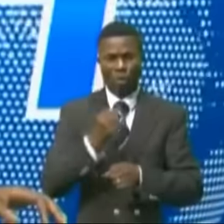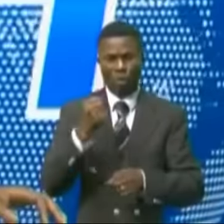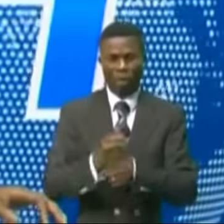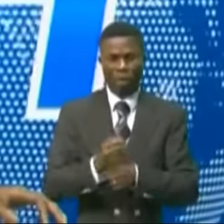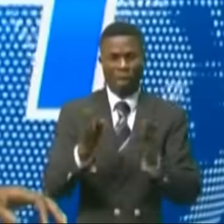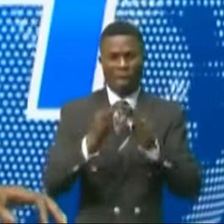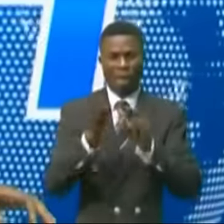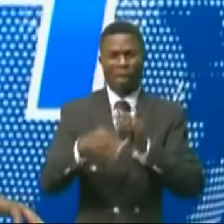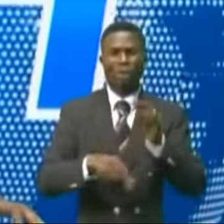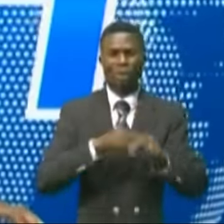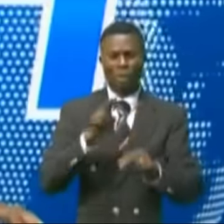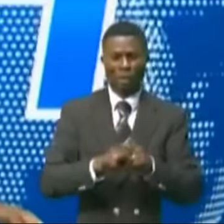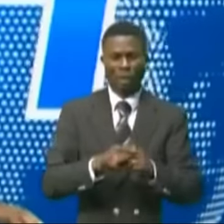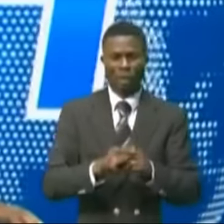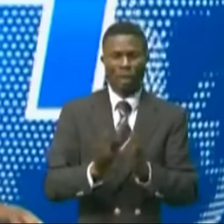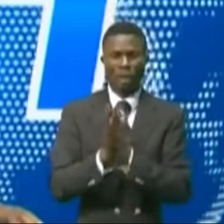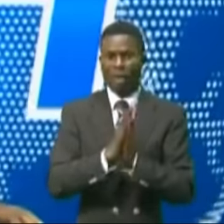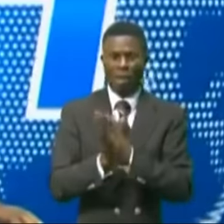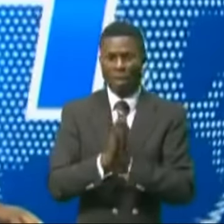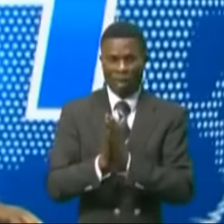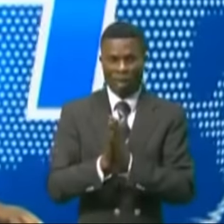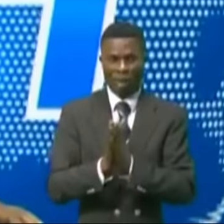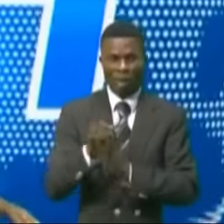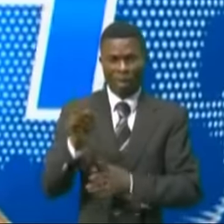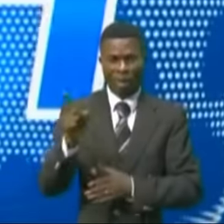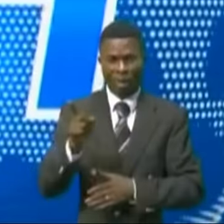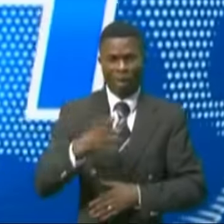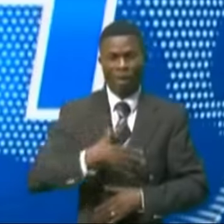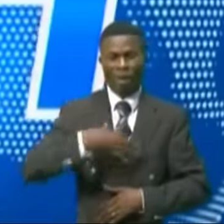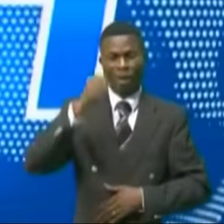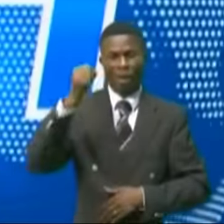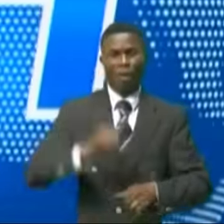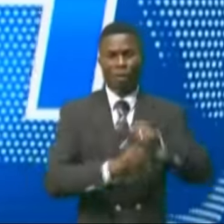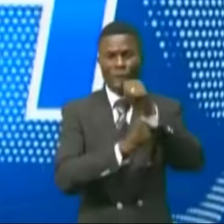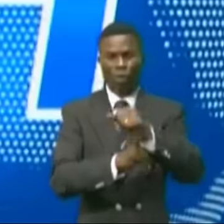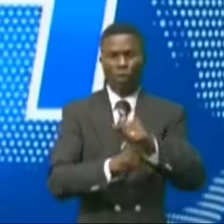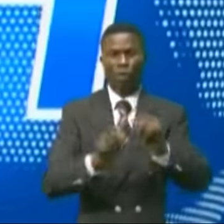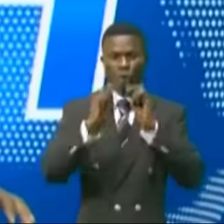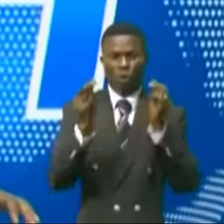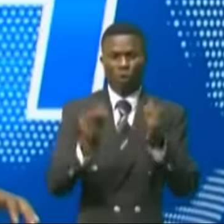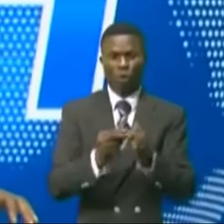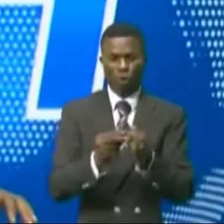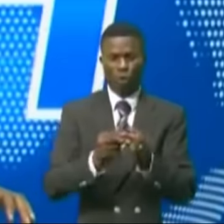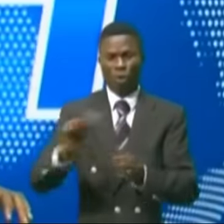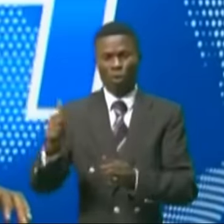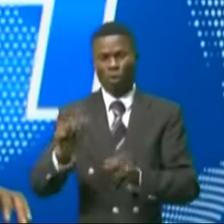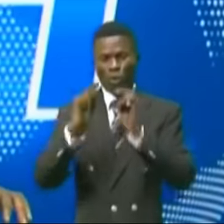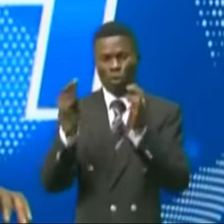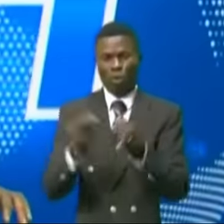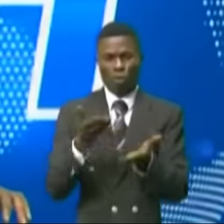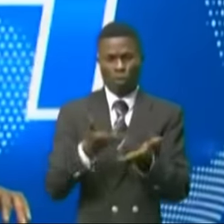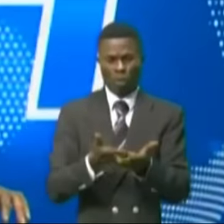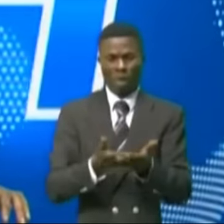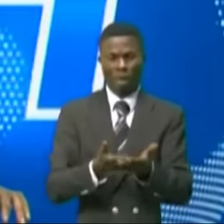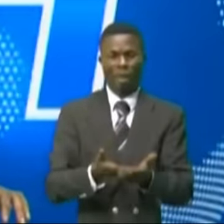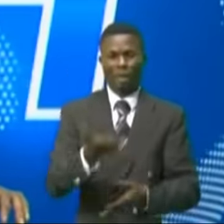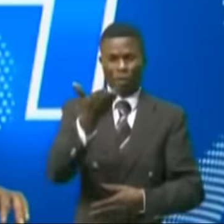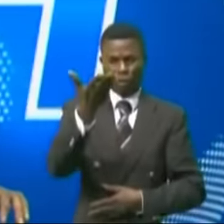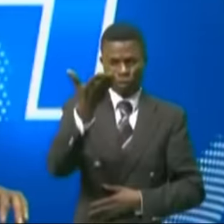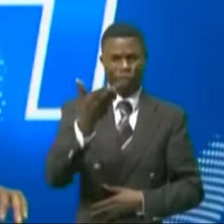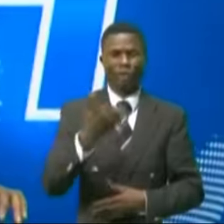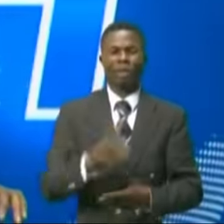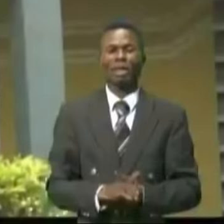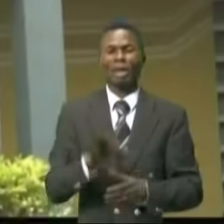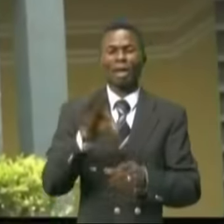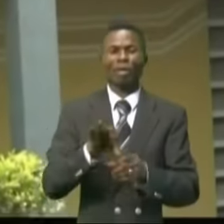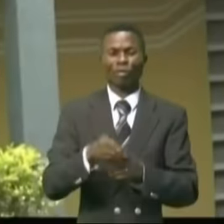l'Assemblée nationale. Vital Kamerhe Lwakaningi Nikingi a reçu le soutien de Forces Vives et d'autres organisations. Suivez cela en images et